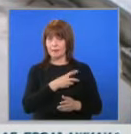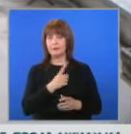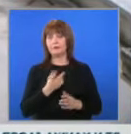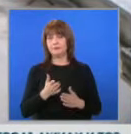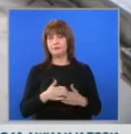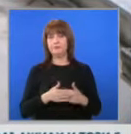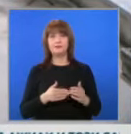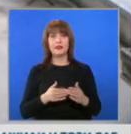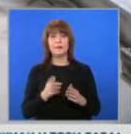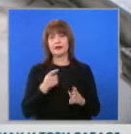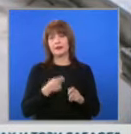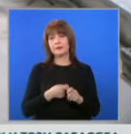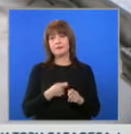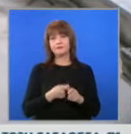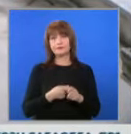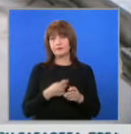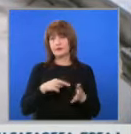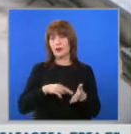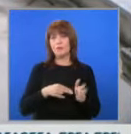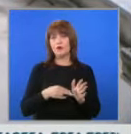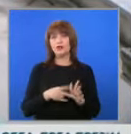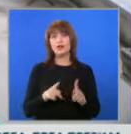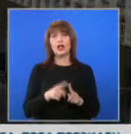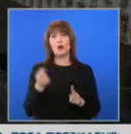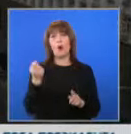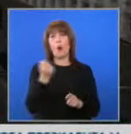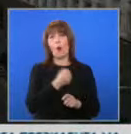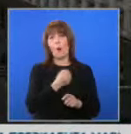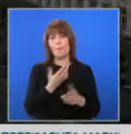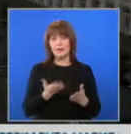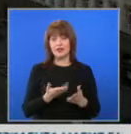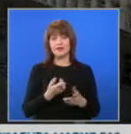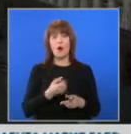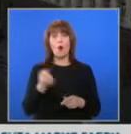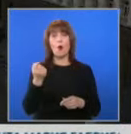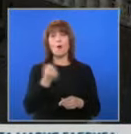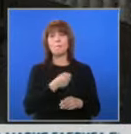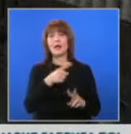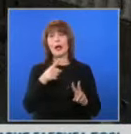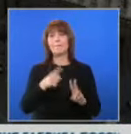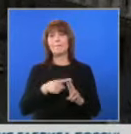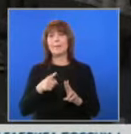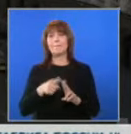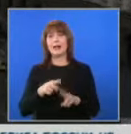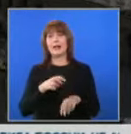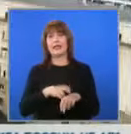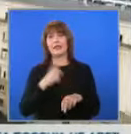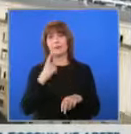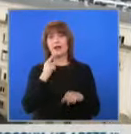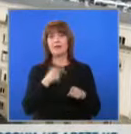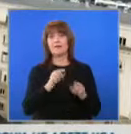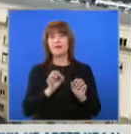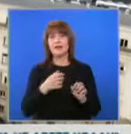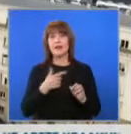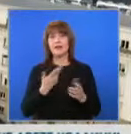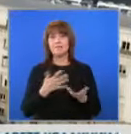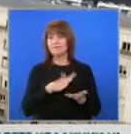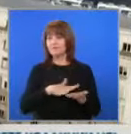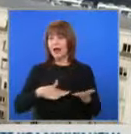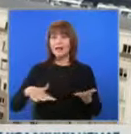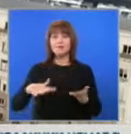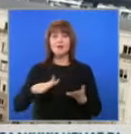практика извършиха политическо убийство. Те убиха ППДБ. На практика той разполага в момента с пълната власт, същевременно